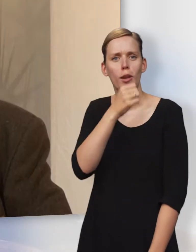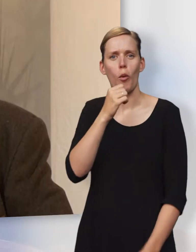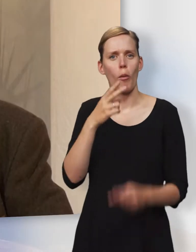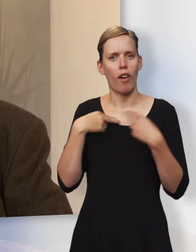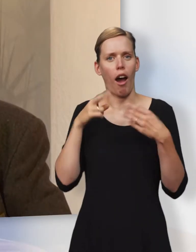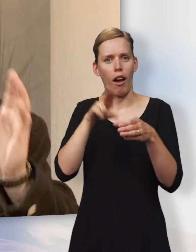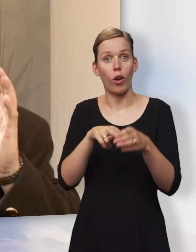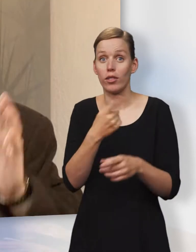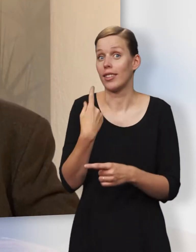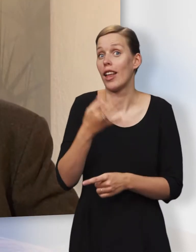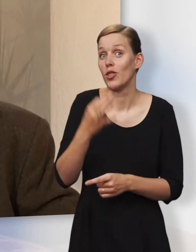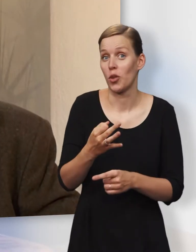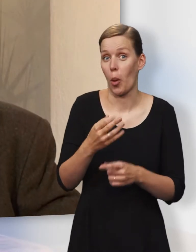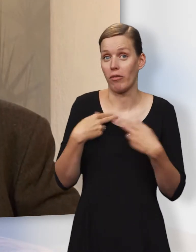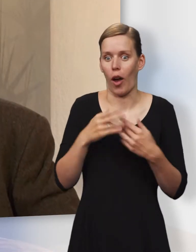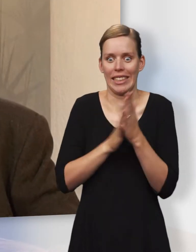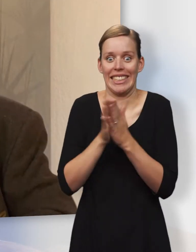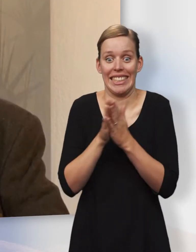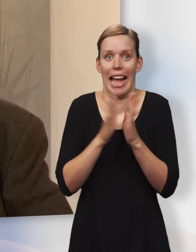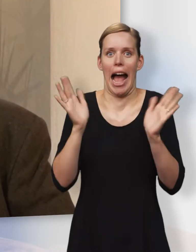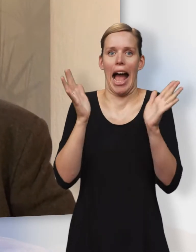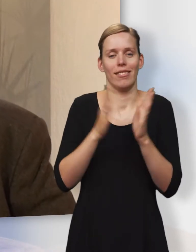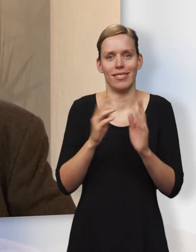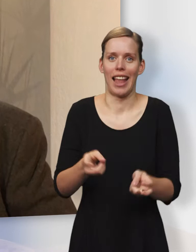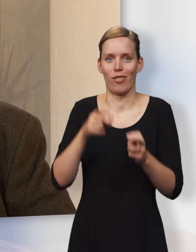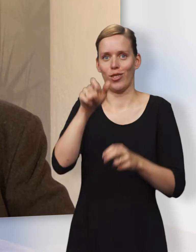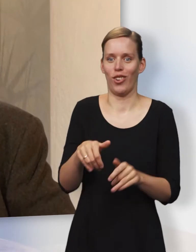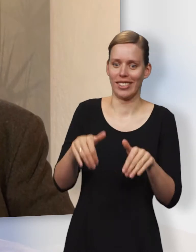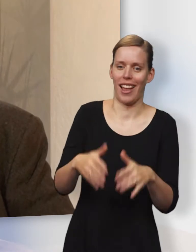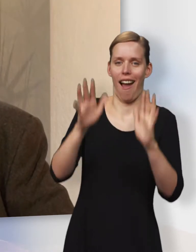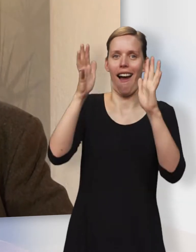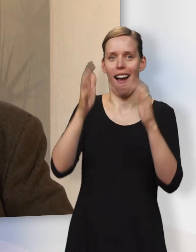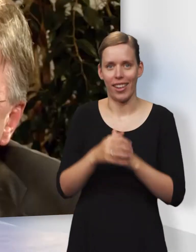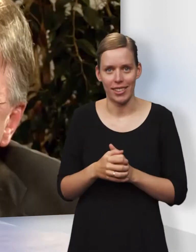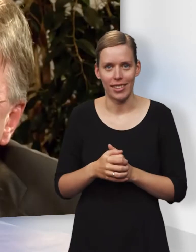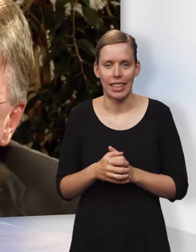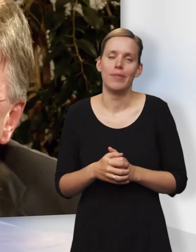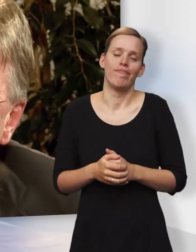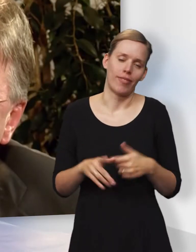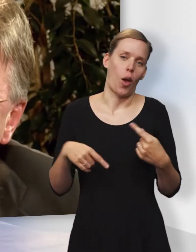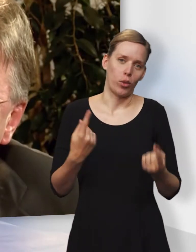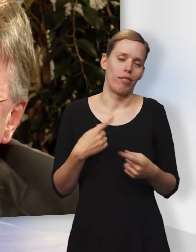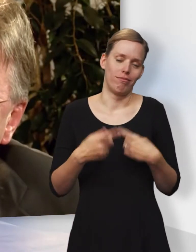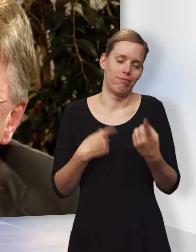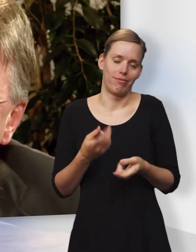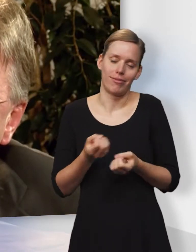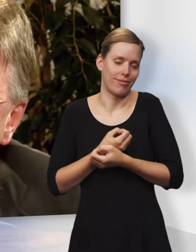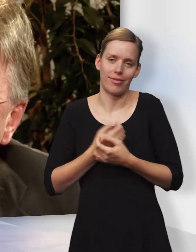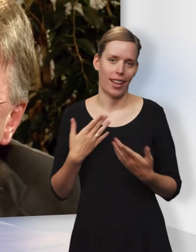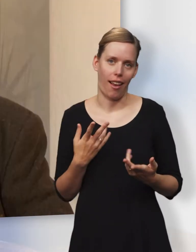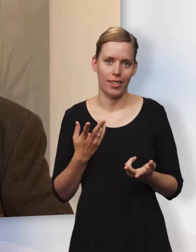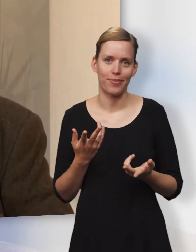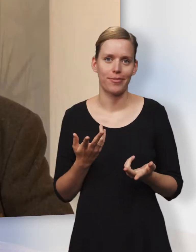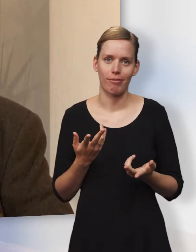unser Dorfpfarrer war auch schon ganz glücklich, dass er wieder einen Nachwuchs aus der Pfarrei bekommen könnte. Ja, und dann kam es, wie es